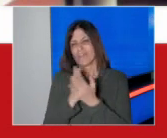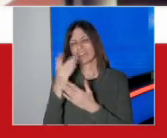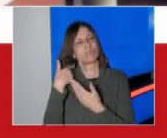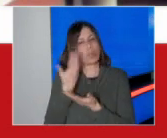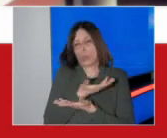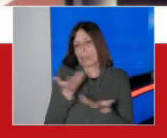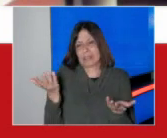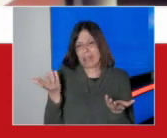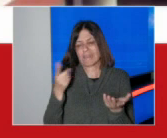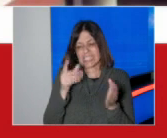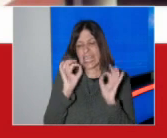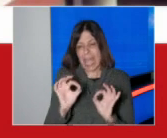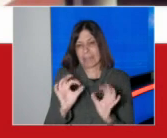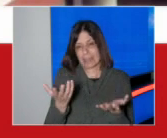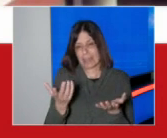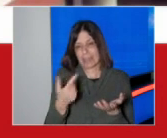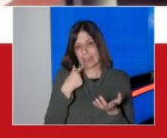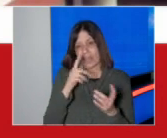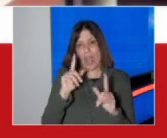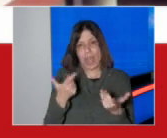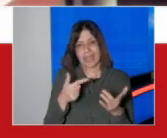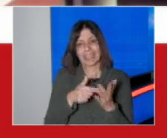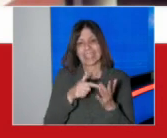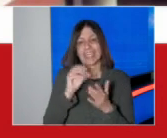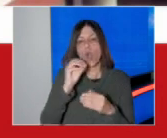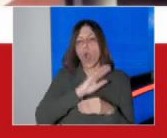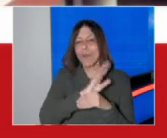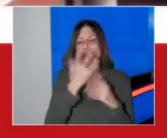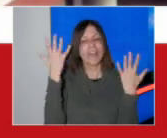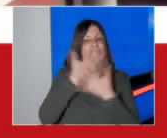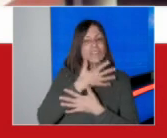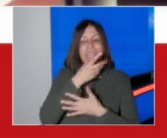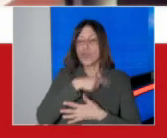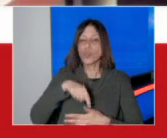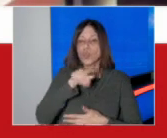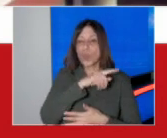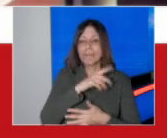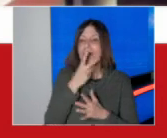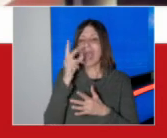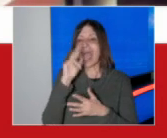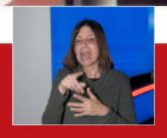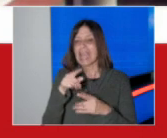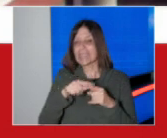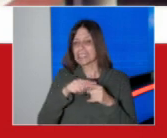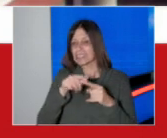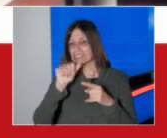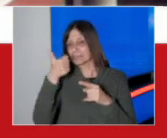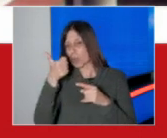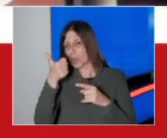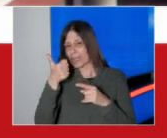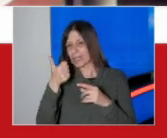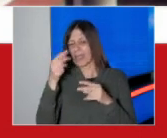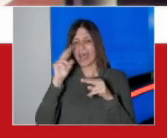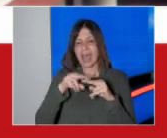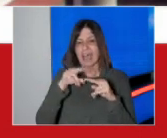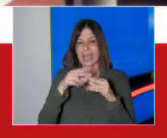פשוט לא יודע, וזה האמת. אני אגיד לך למה. האומיקרון הפתיע את כולנו. אם היה לך, נגיד, את הזן המקורי, ואחרי זה,